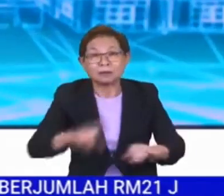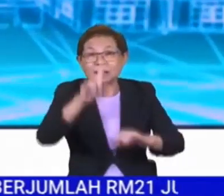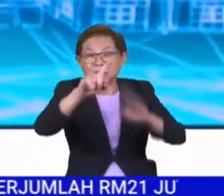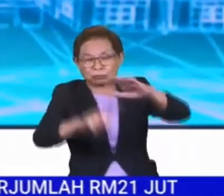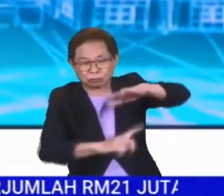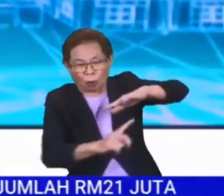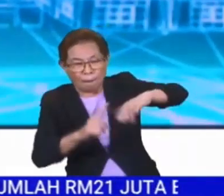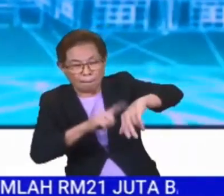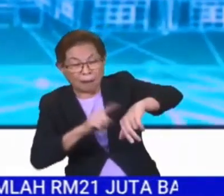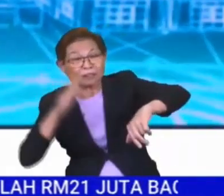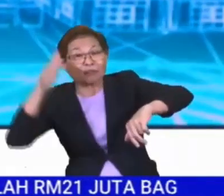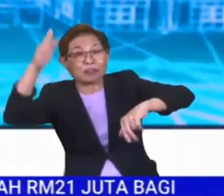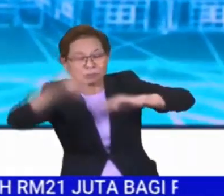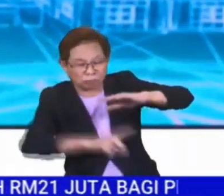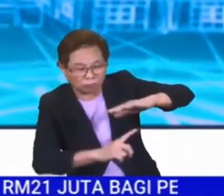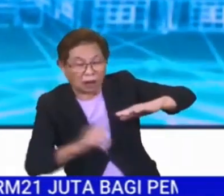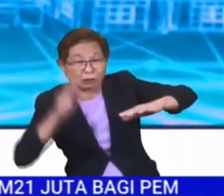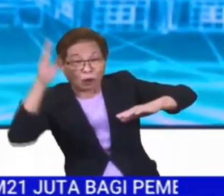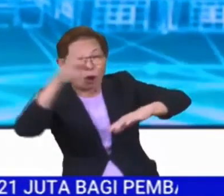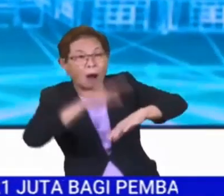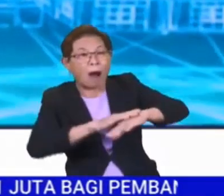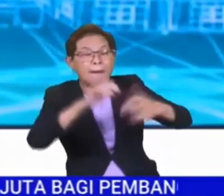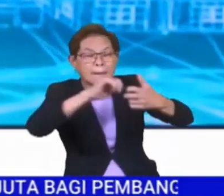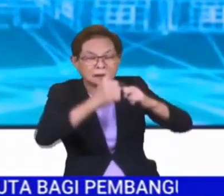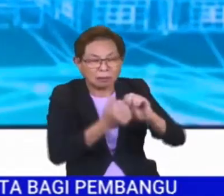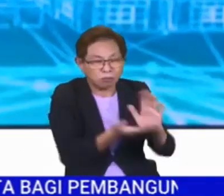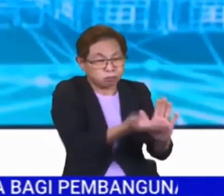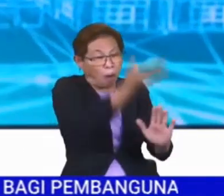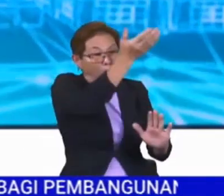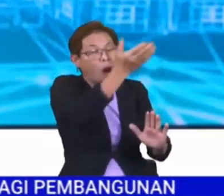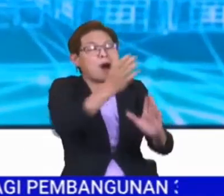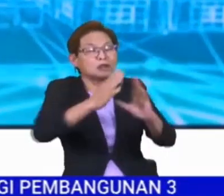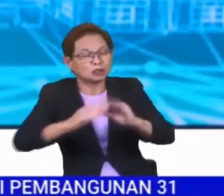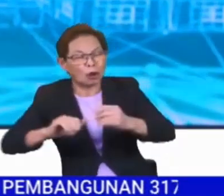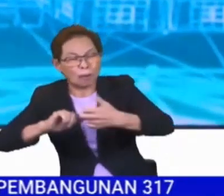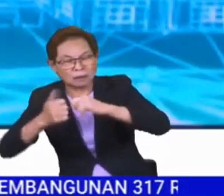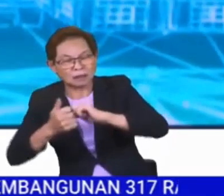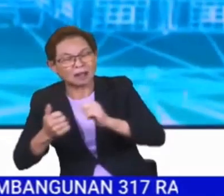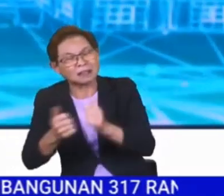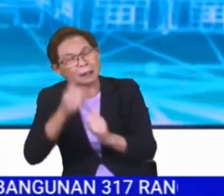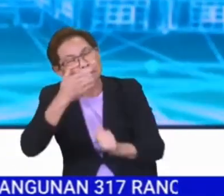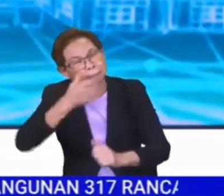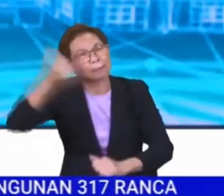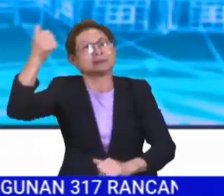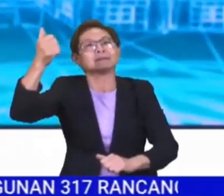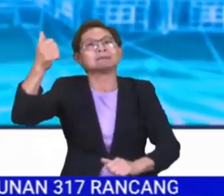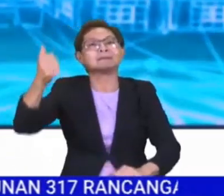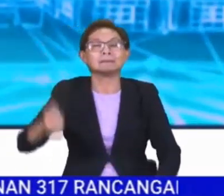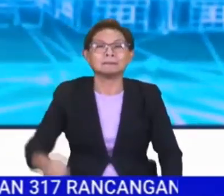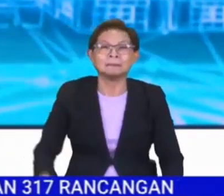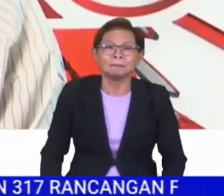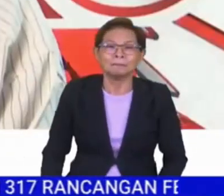satu dasar jangan kepanjangan agar isu kenaikan harga dapat ditangani dengan lebih berkesan